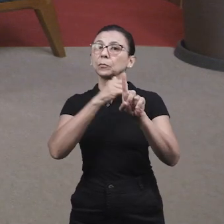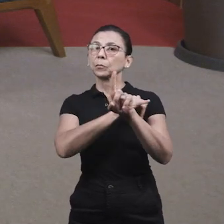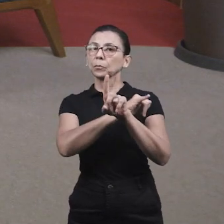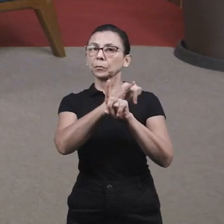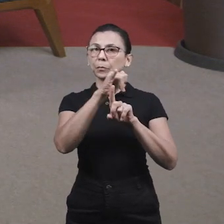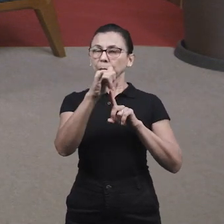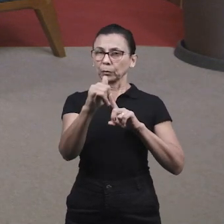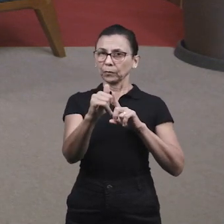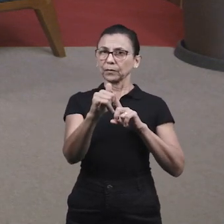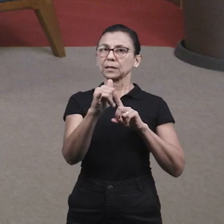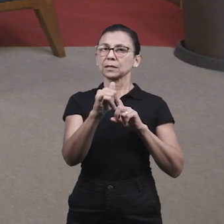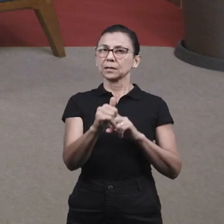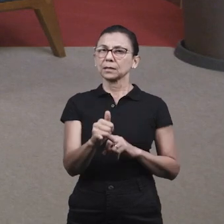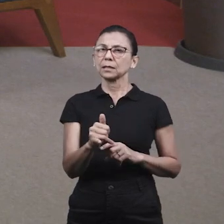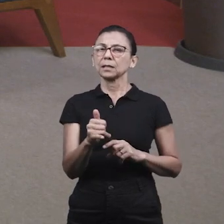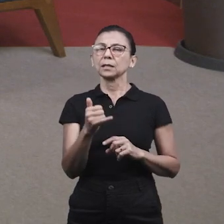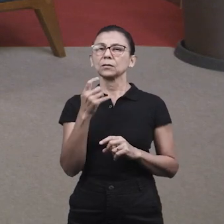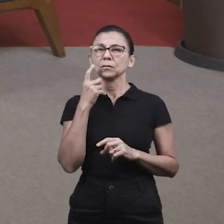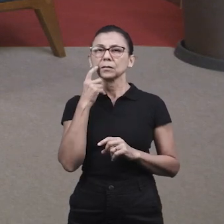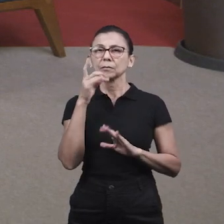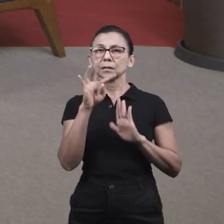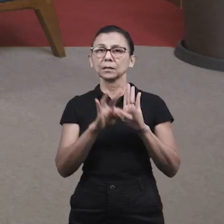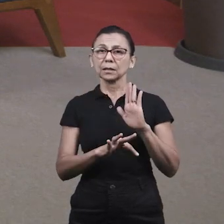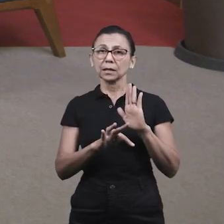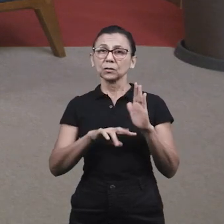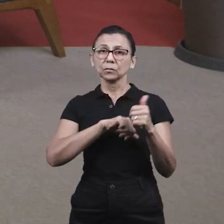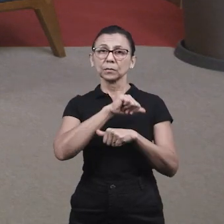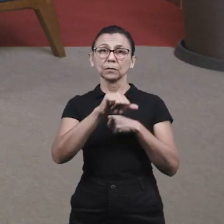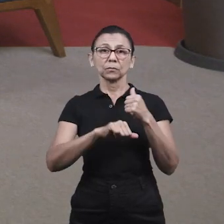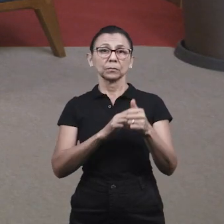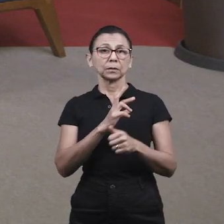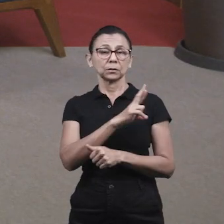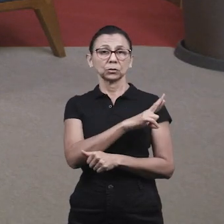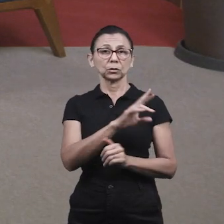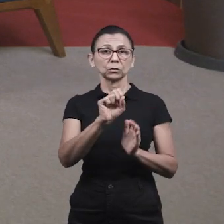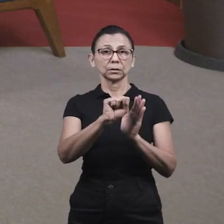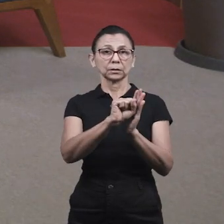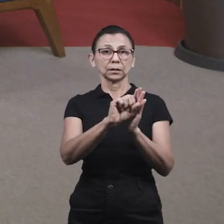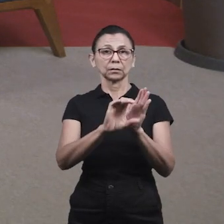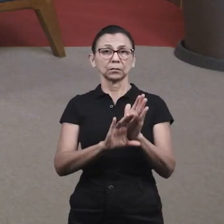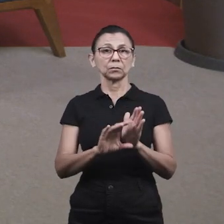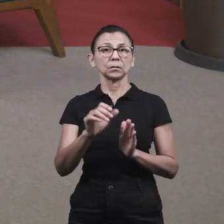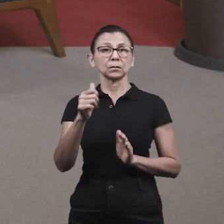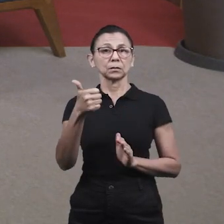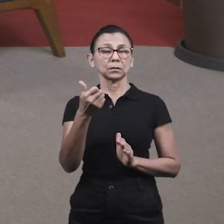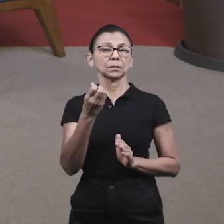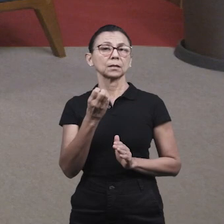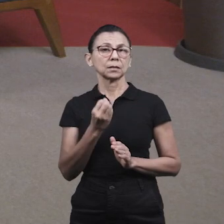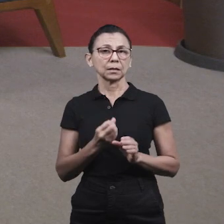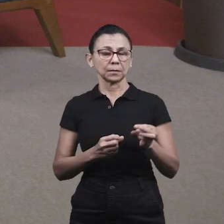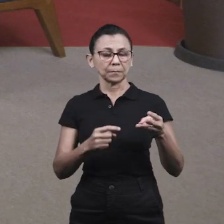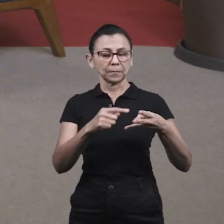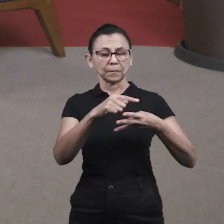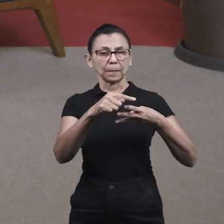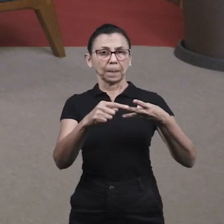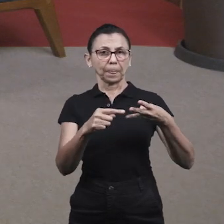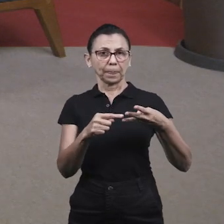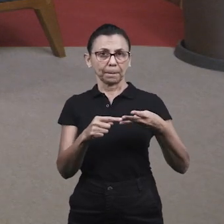cette parabole. Oui, c'est une prophétie biblique de cette parabole que nous pouvons nous apercevoir dans la réforme